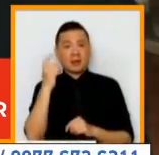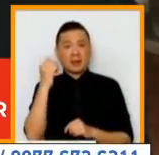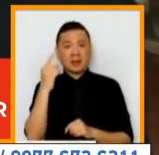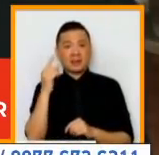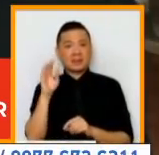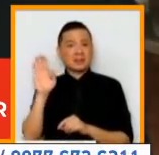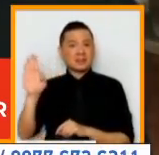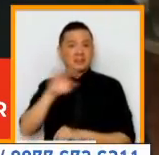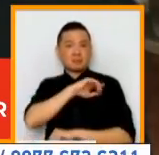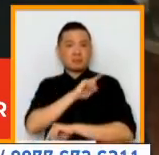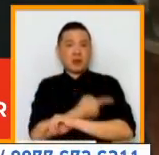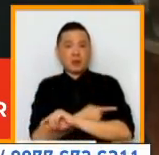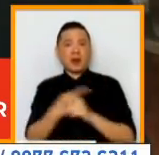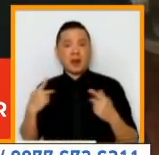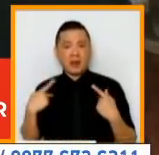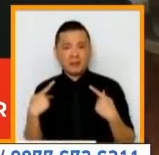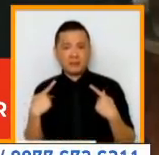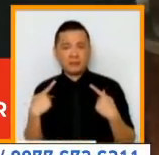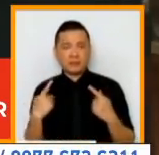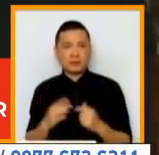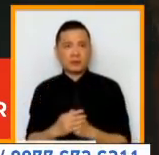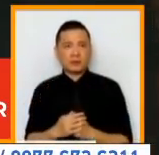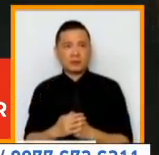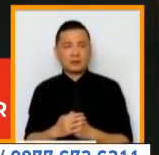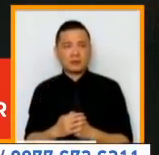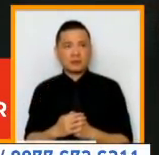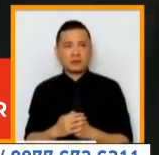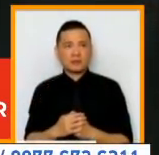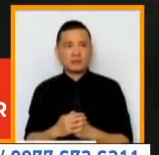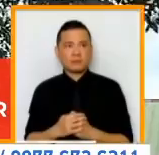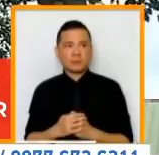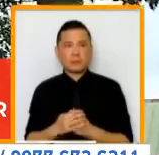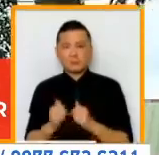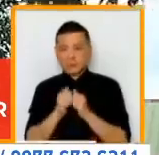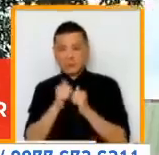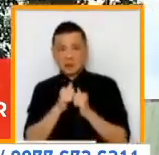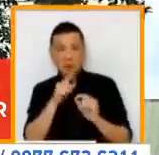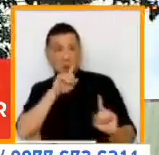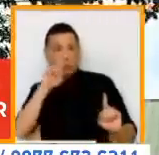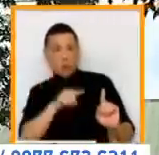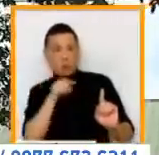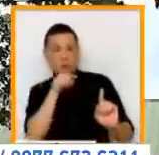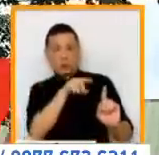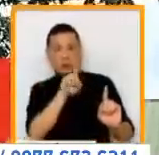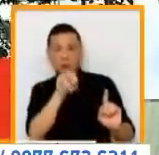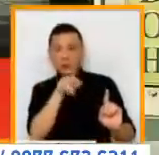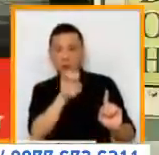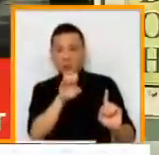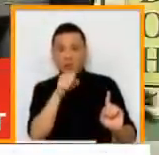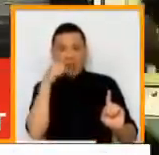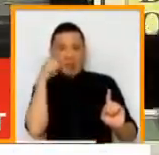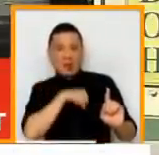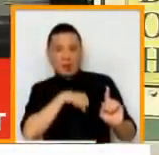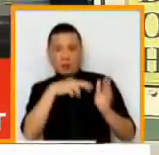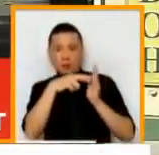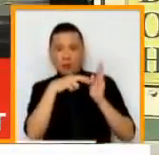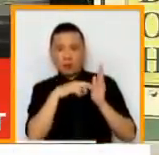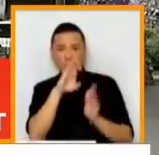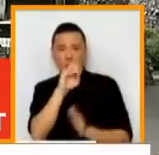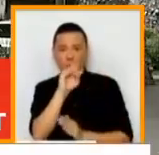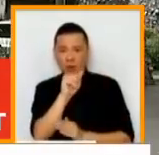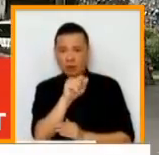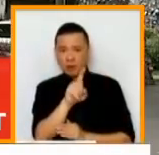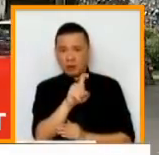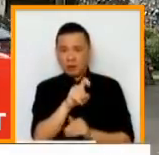that the President ordered Duque to violate COA rules. Sa ngayon, sabi ni Drilon, antiyak na paglabag sa